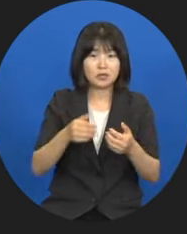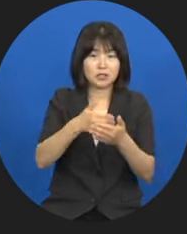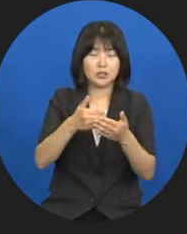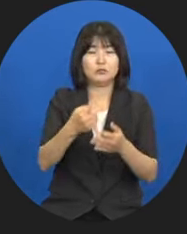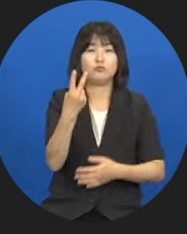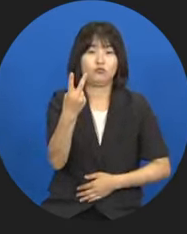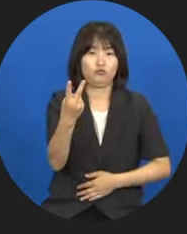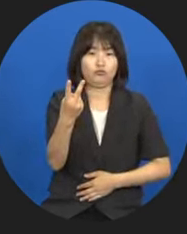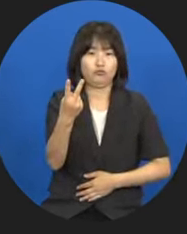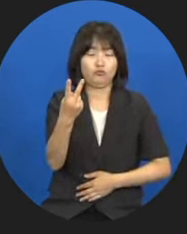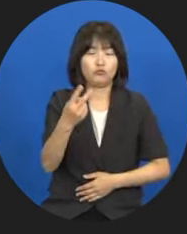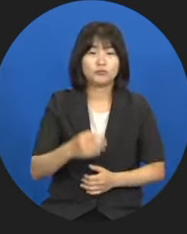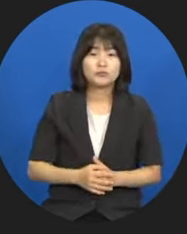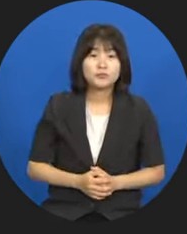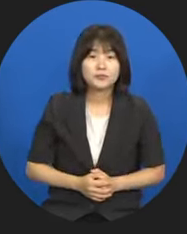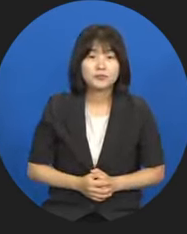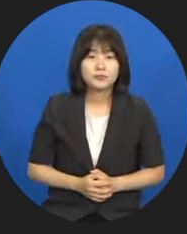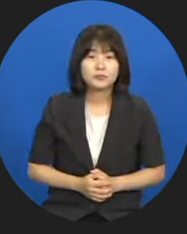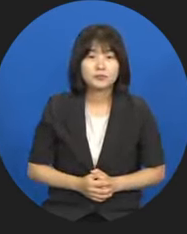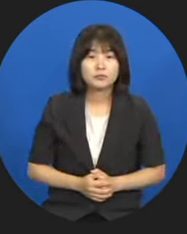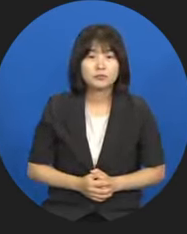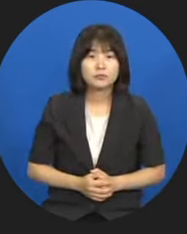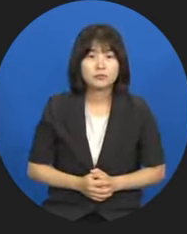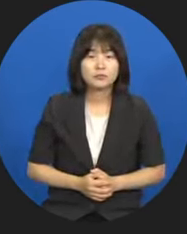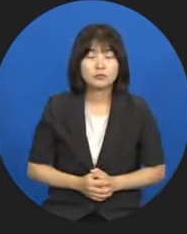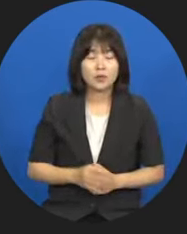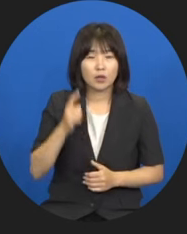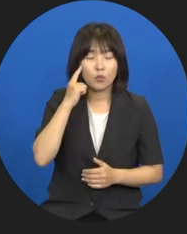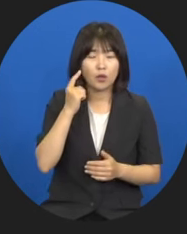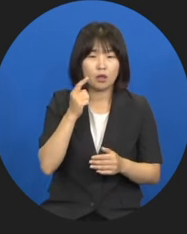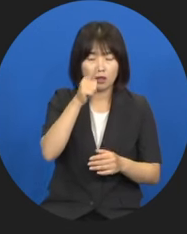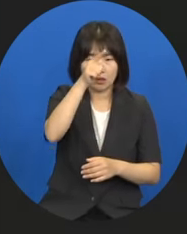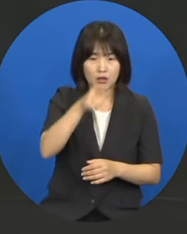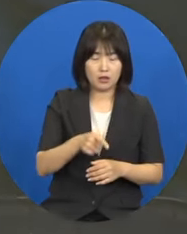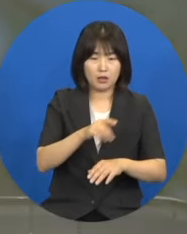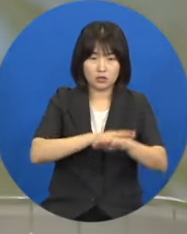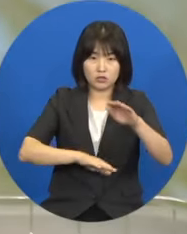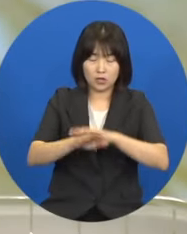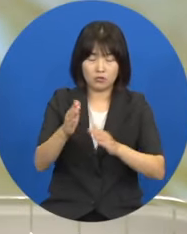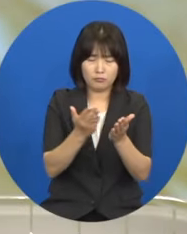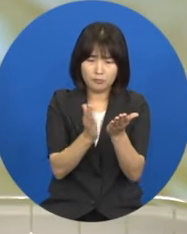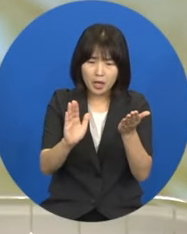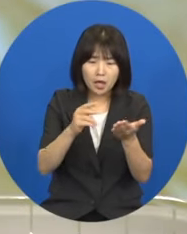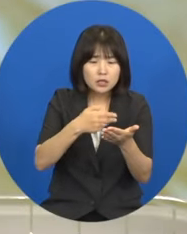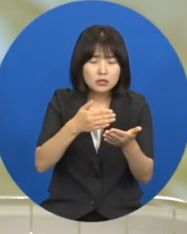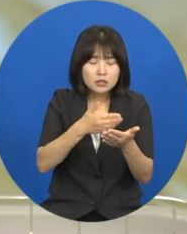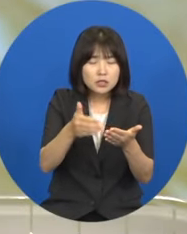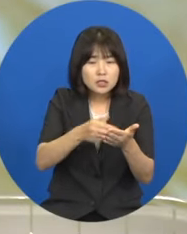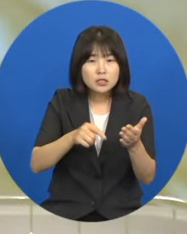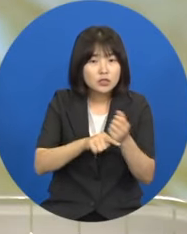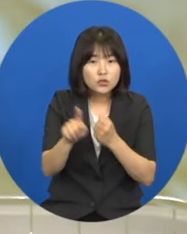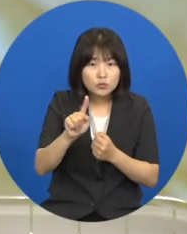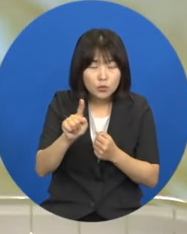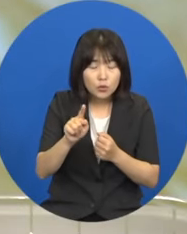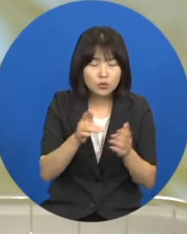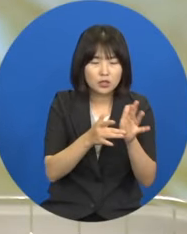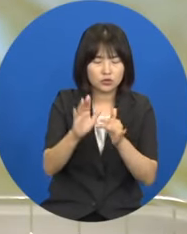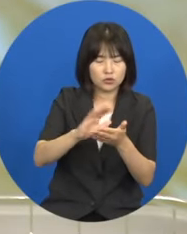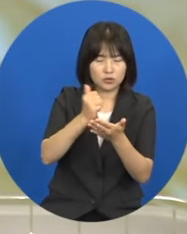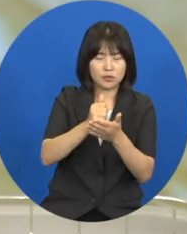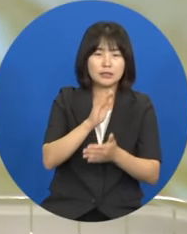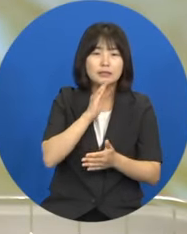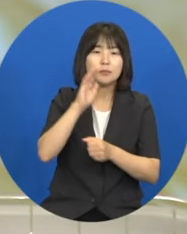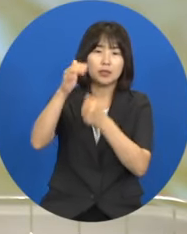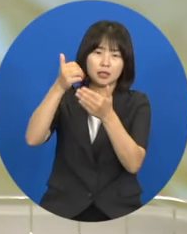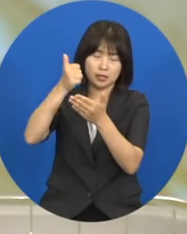수 있습니다. 왜 이렇게 그렸을까요? 예수 그리스도는 참 하나님이시며 참 인간이시고 이